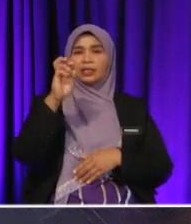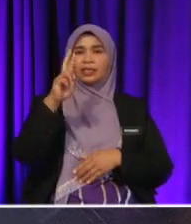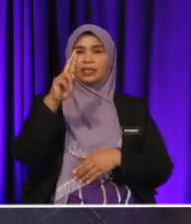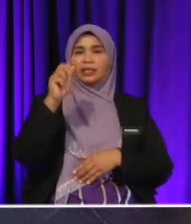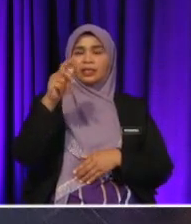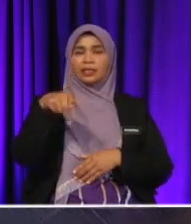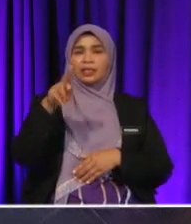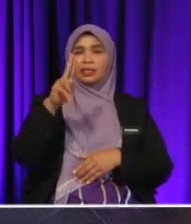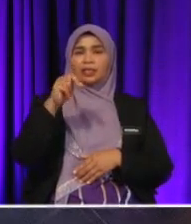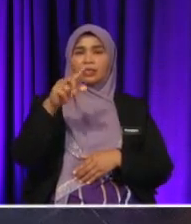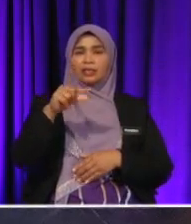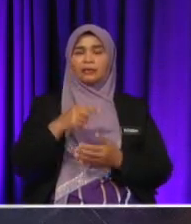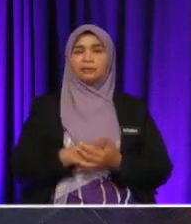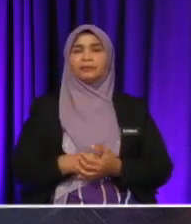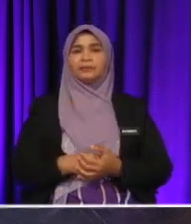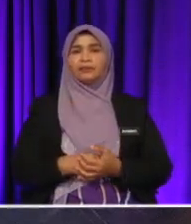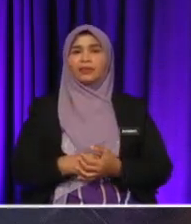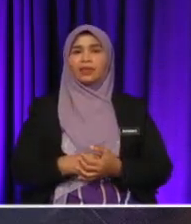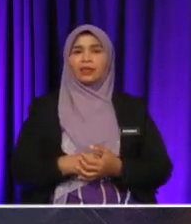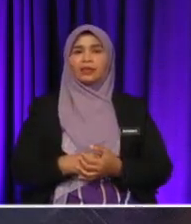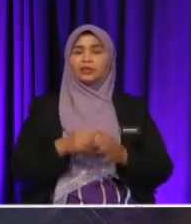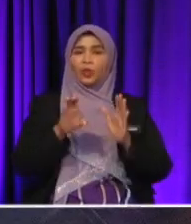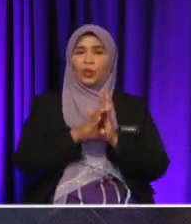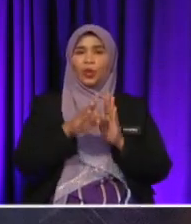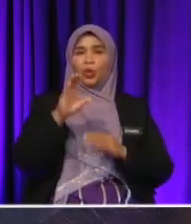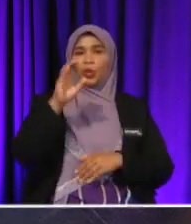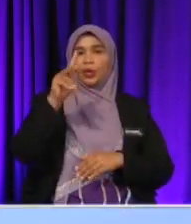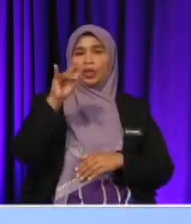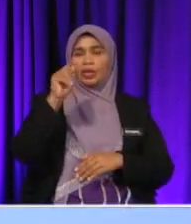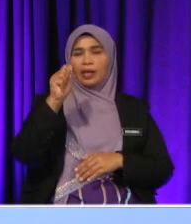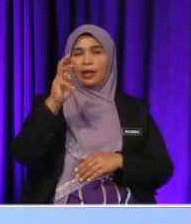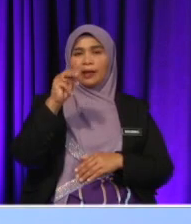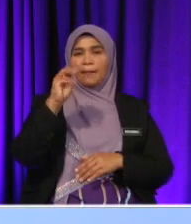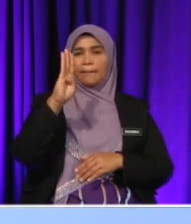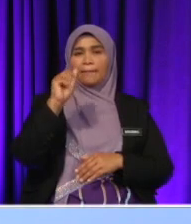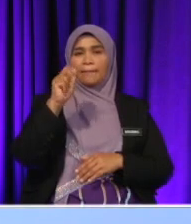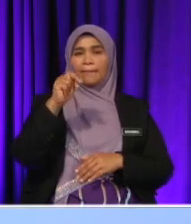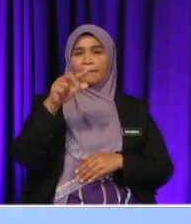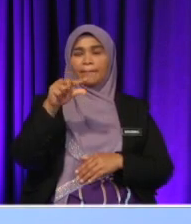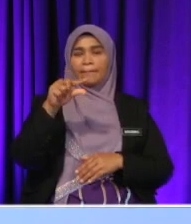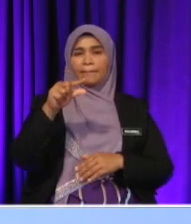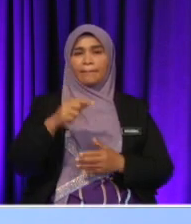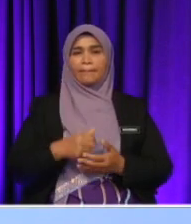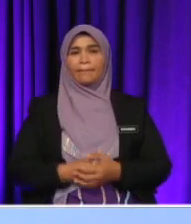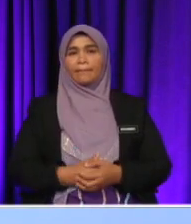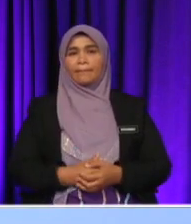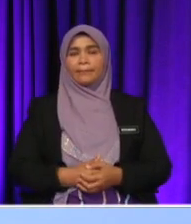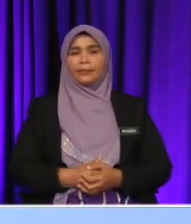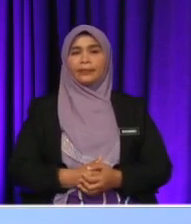seperti kalau terapung tuh macam pokok kembang Nah inilah namanya